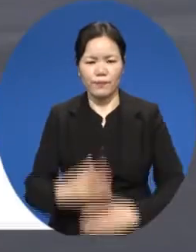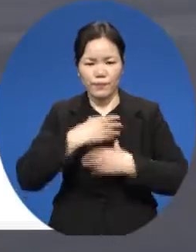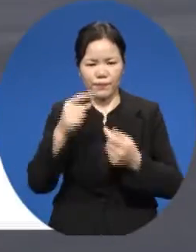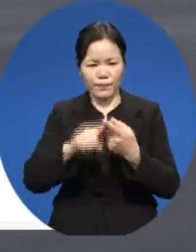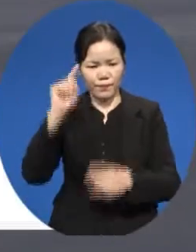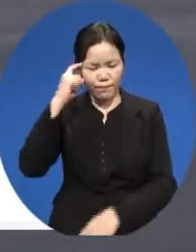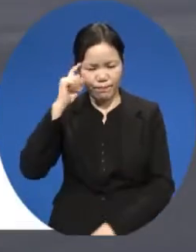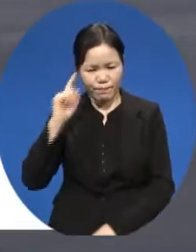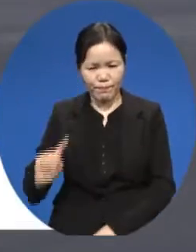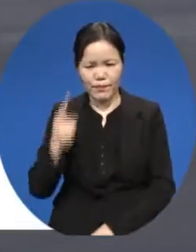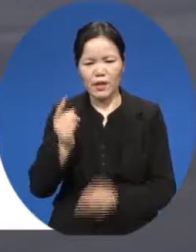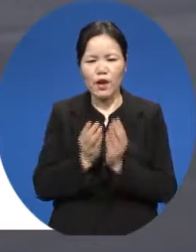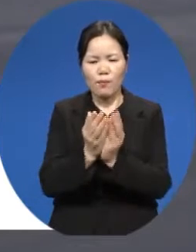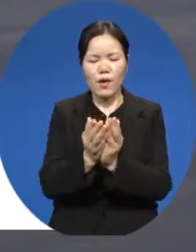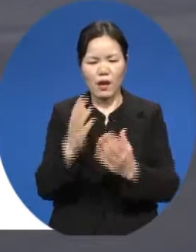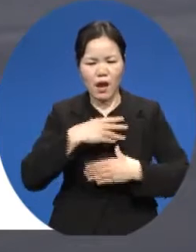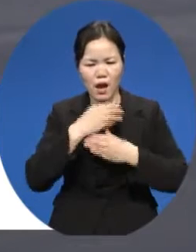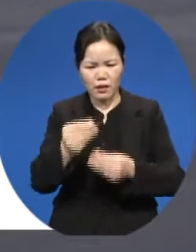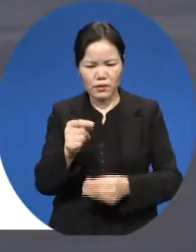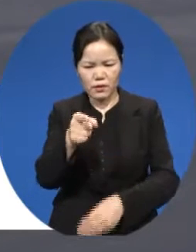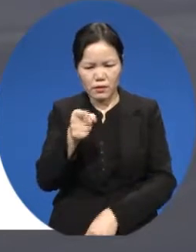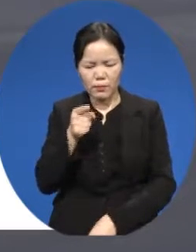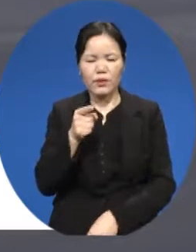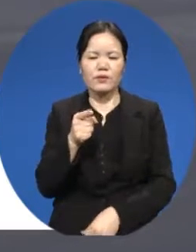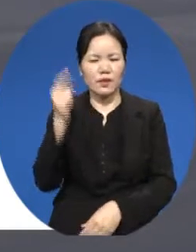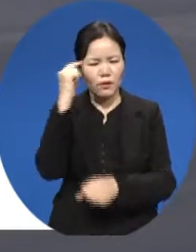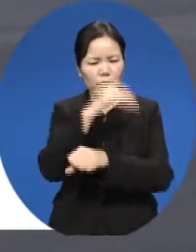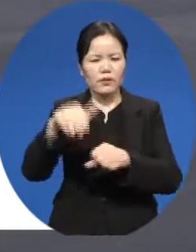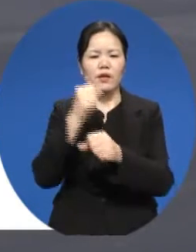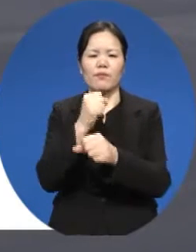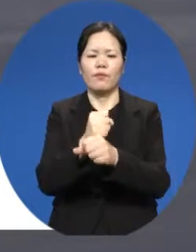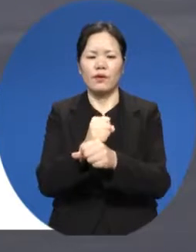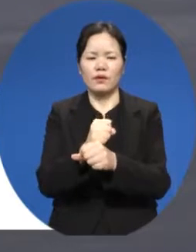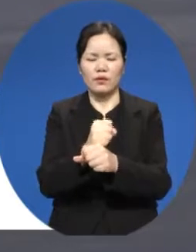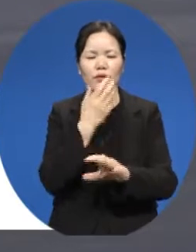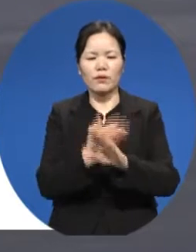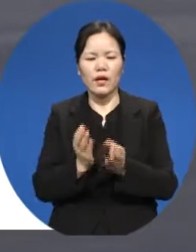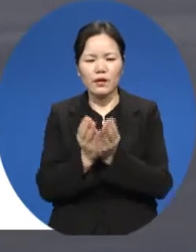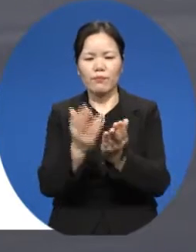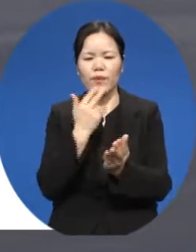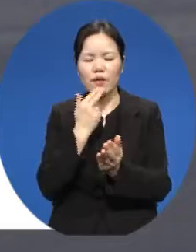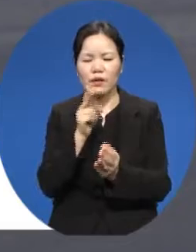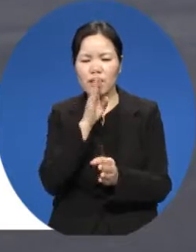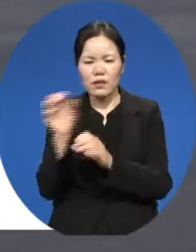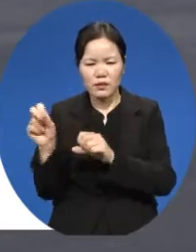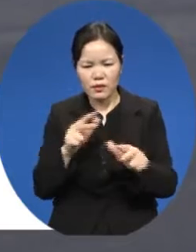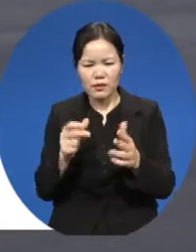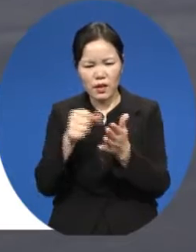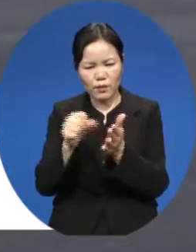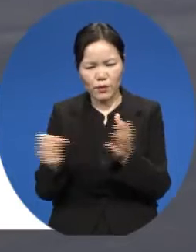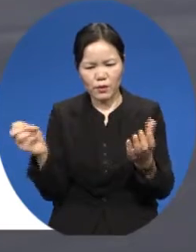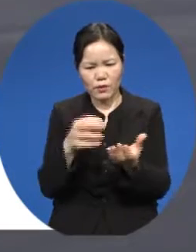대한 의식을 고취시키고자 선박에 대한 안전 부분을 최우선으로 저희가 중심으로 설계를 했는데요. 다른 선박에는